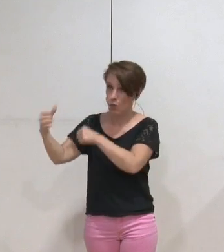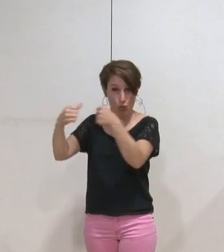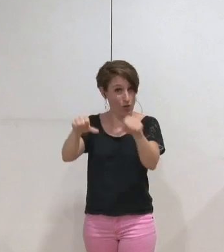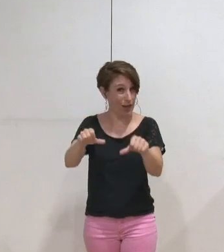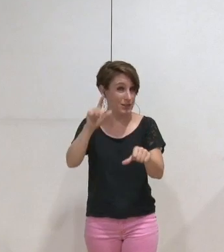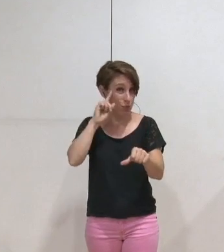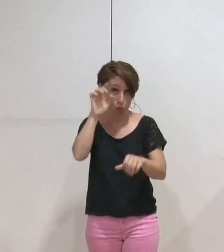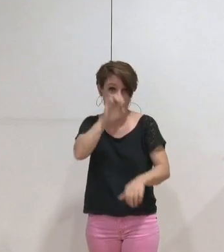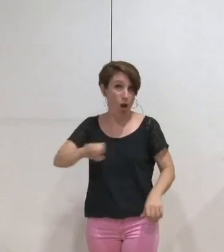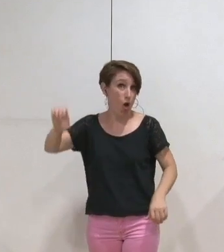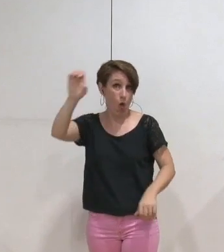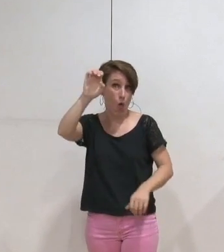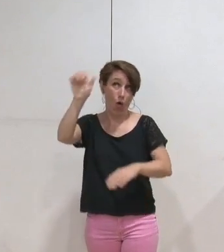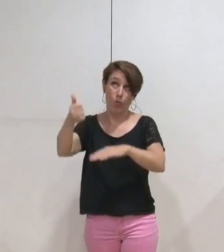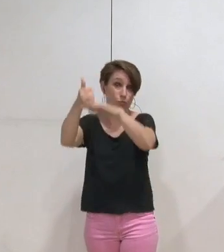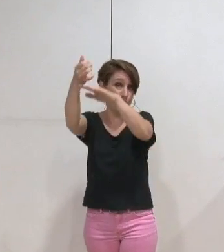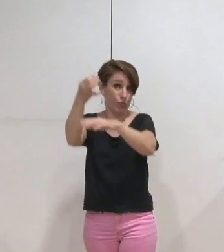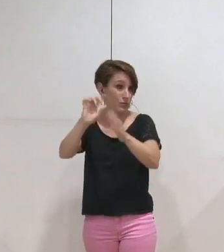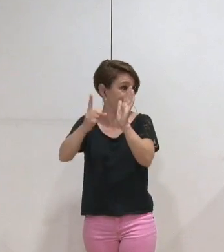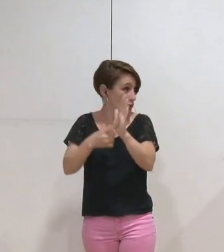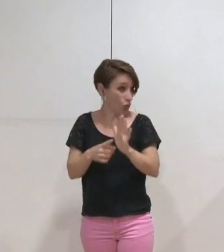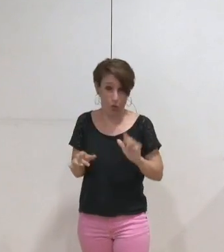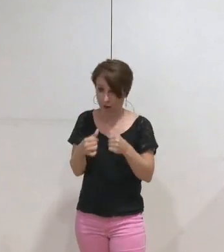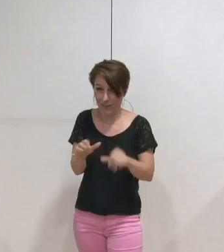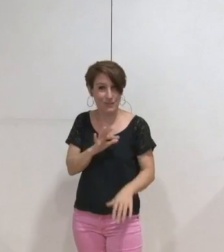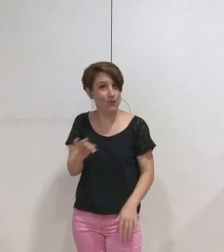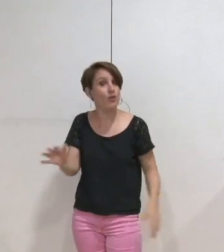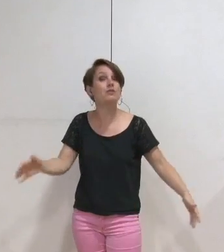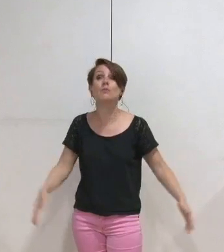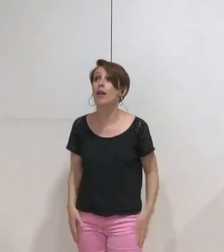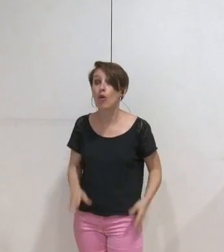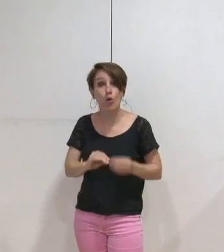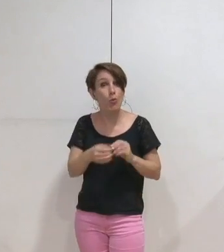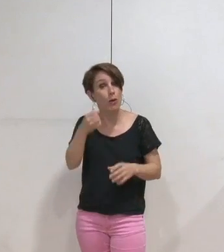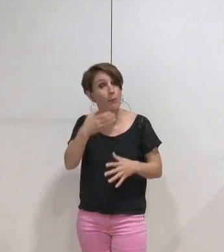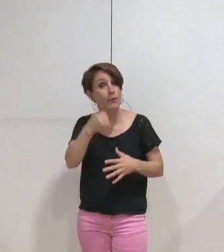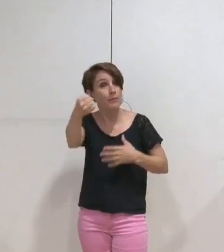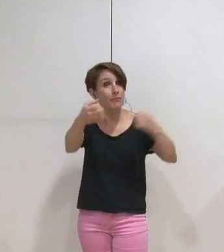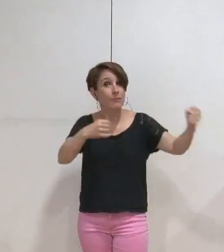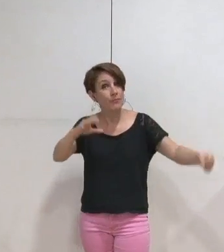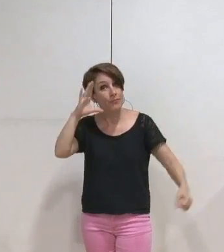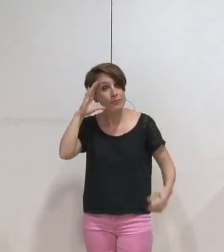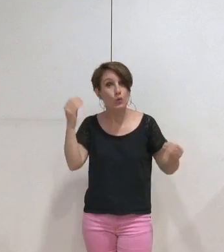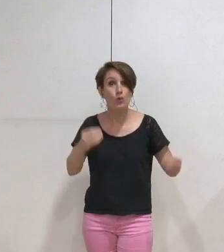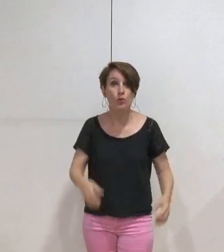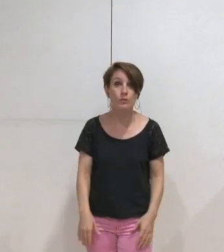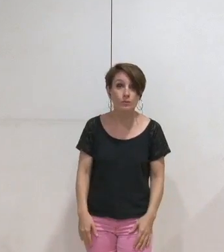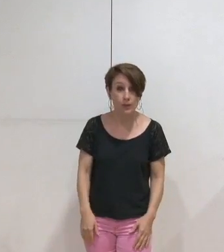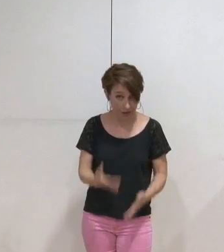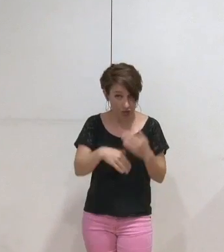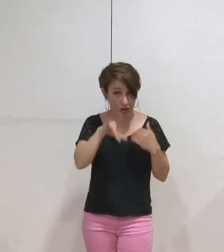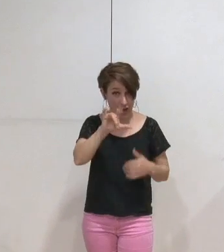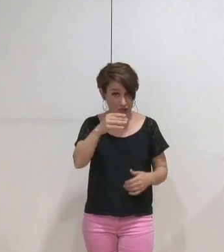oblige alors où va-t-on donc les loger maintenant il faut se poser quand même la question est-ce qu'on va les loger dans le parc social de la ville de